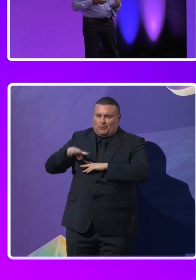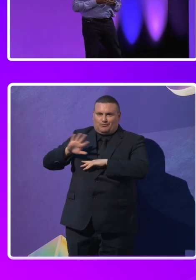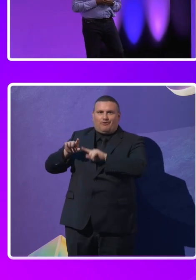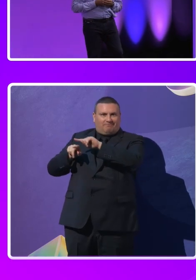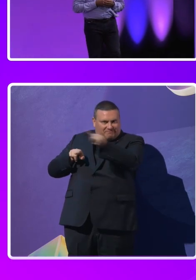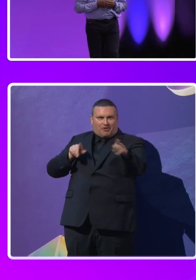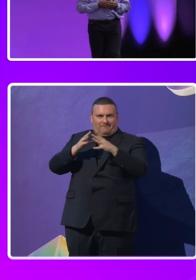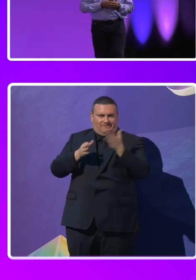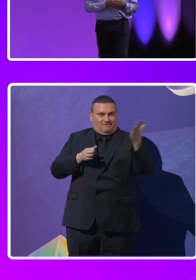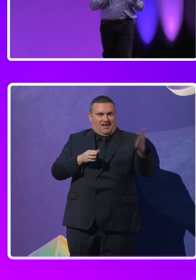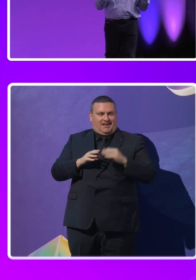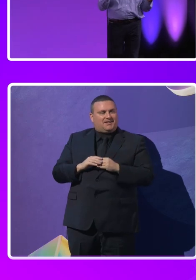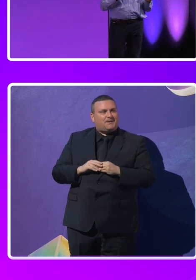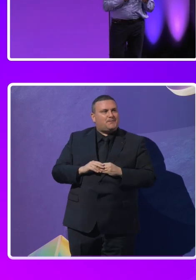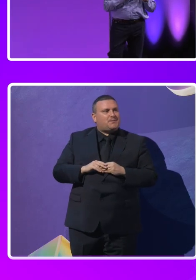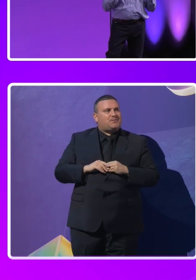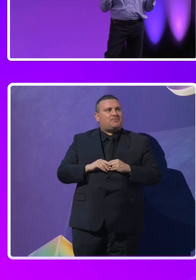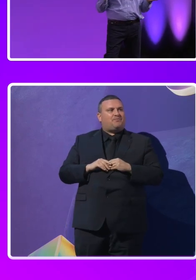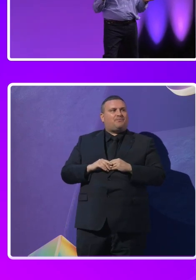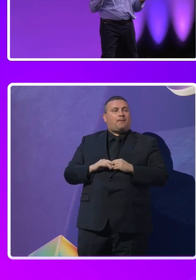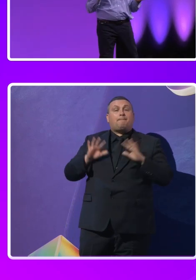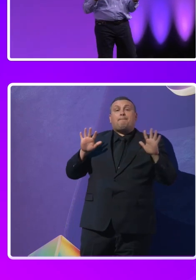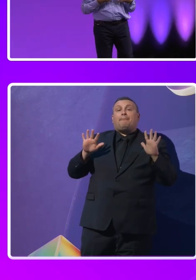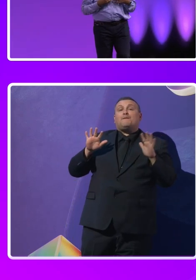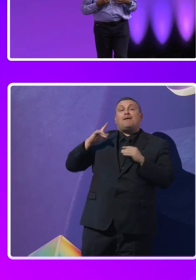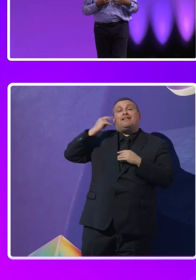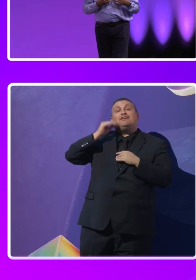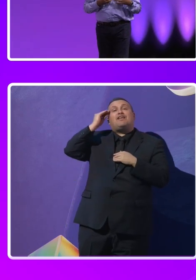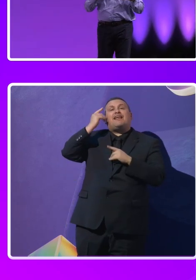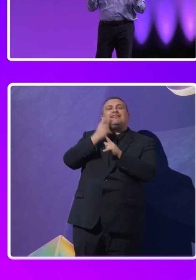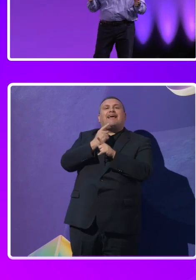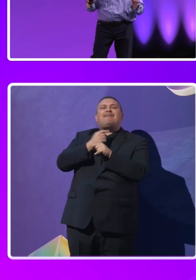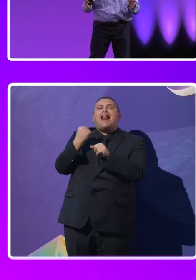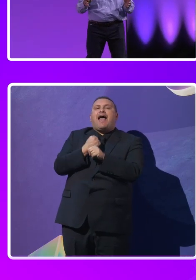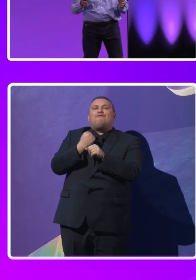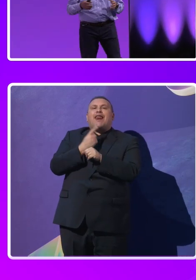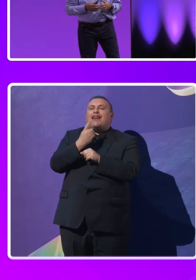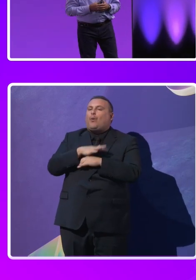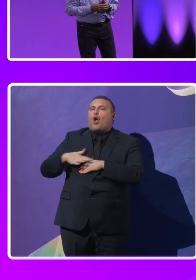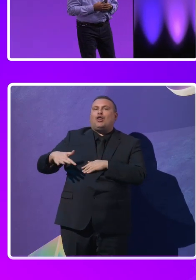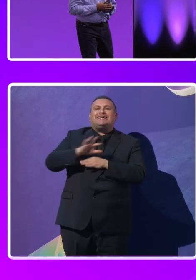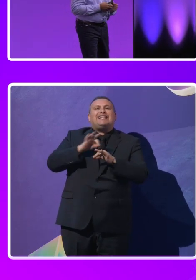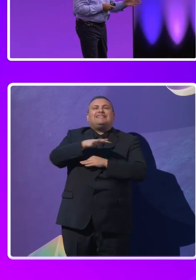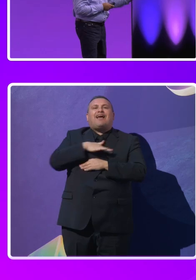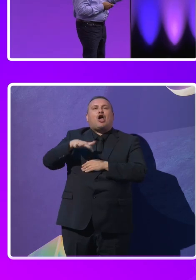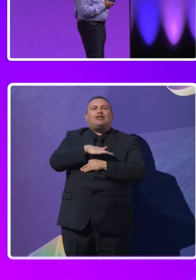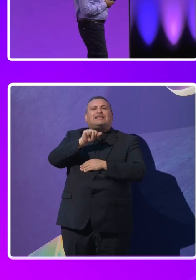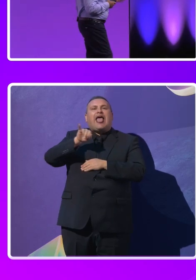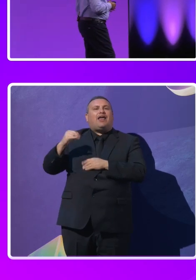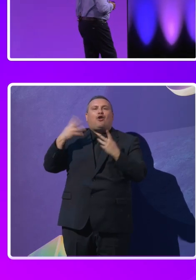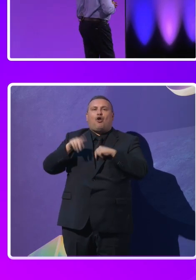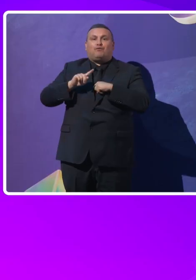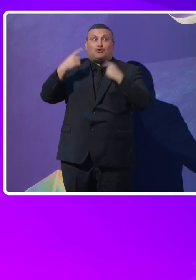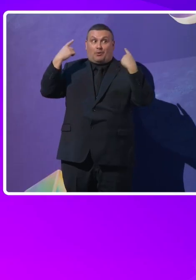cose abbiano un senso però questa ai deve lavorare in un contesto il nostro contesto sui nostri dati e per farlo io invito sul palco